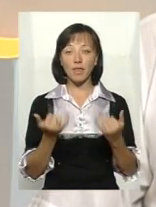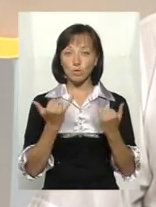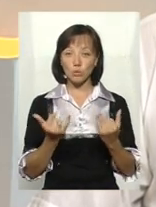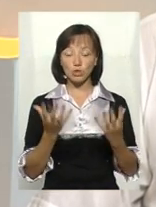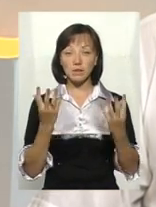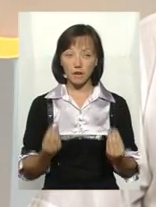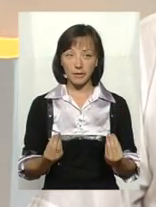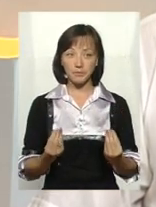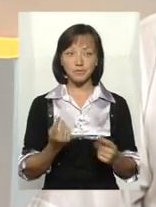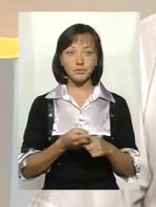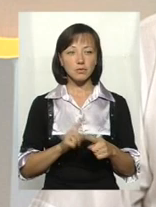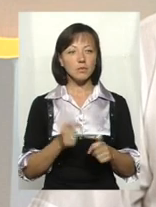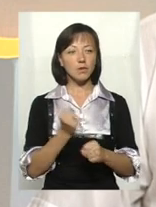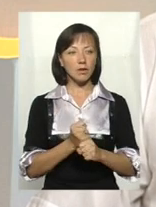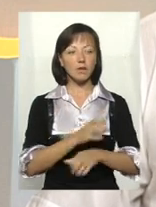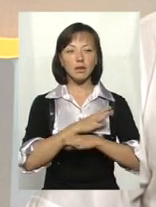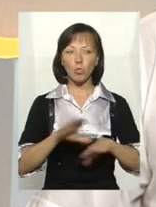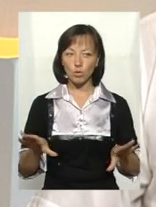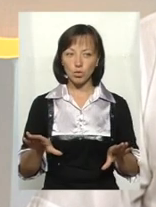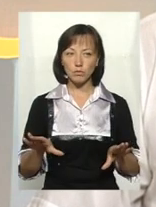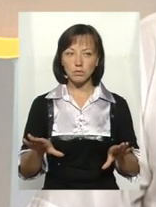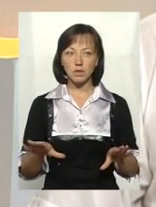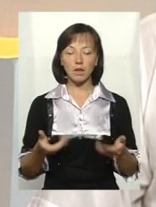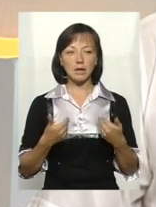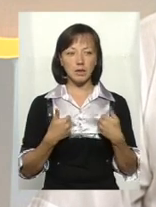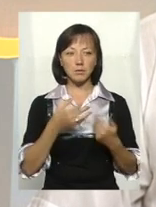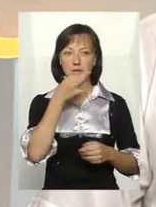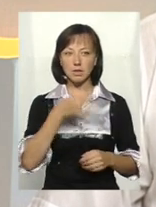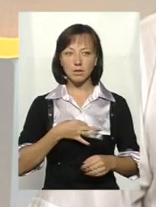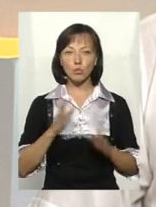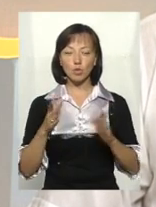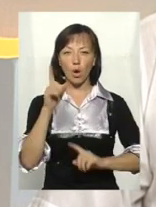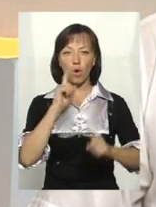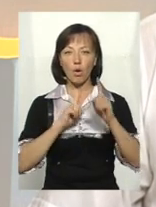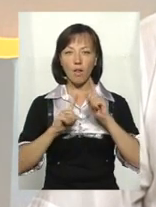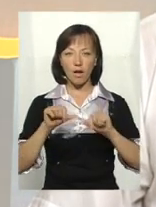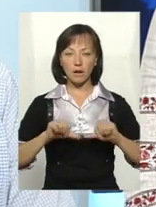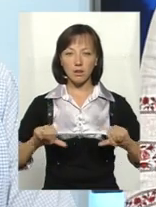сьогоднішній день цього зроблено не було. Нам сказали, що буде колегіум і буде